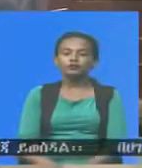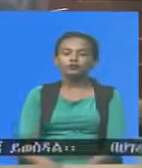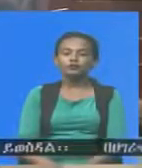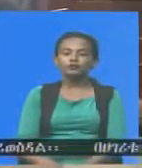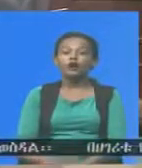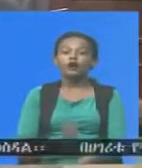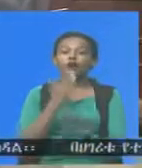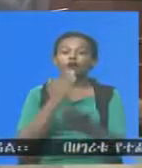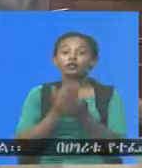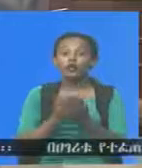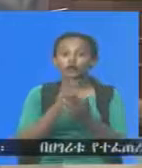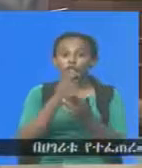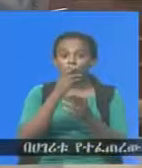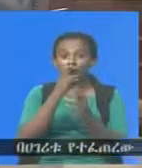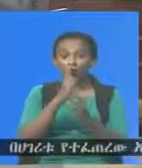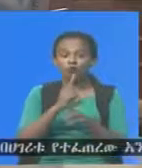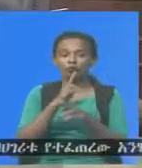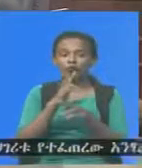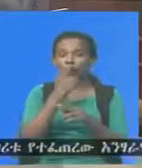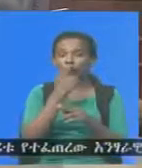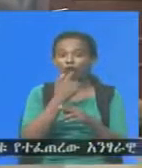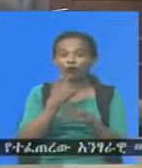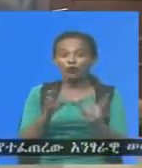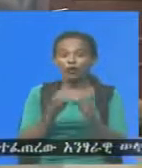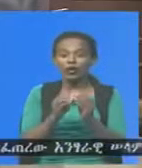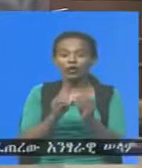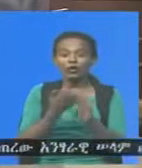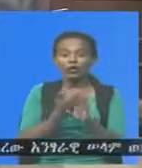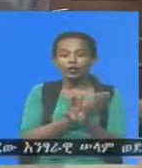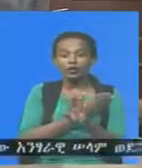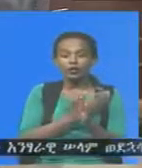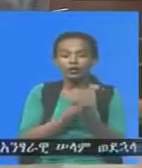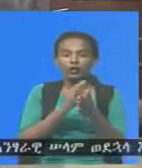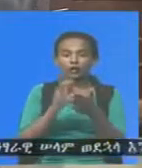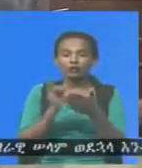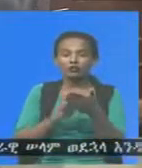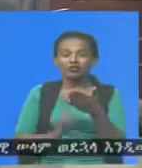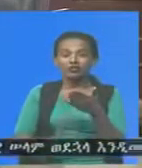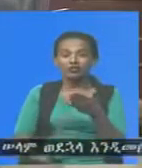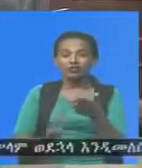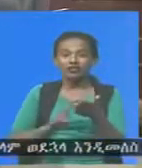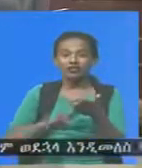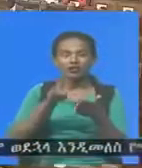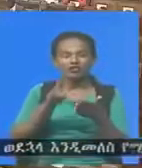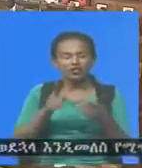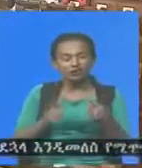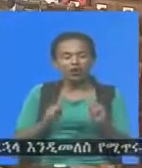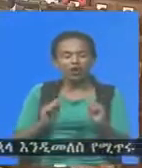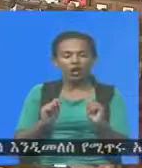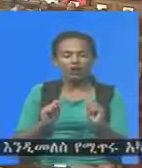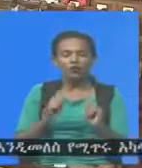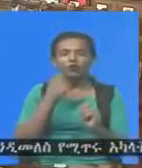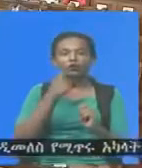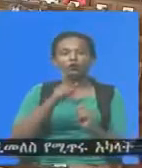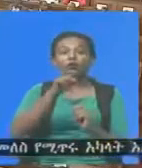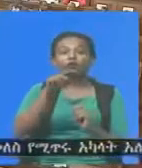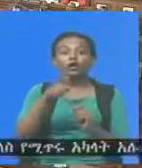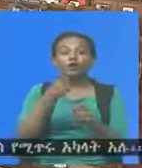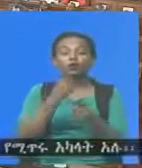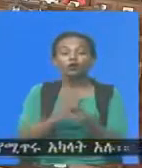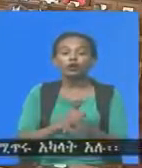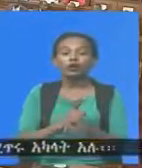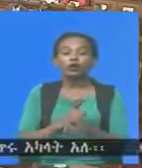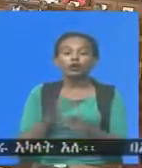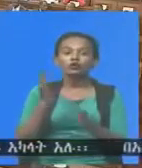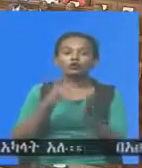አመሰግናለሁ። የተከበሩ አፈ ጉባኤ፣ ቀደም ብዬ በዝርዝር ይህን ጉዳይ ለማንሳት ሞክሬያለሁ። እንደተባሉ ጥያቄው ተገቢ ጥያቄና